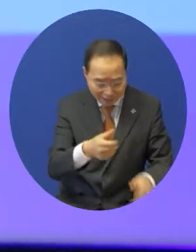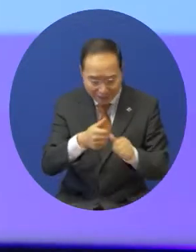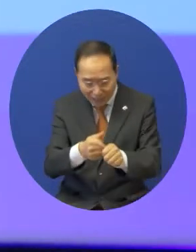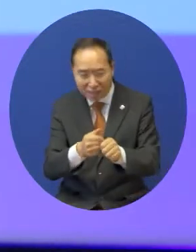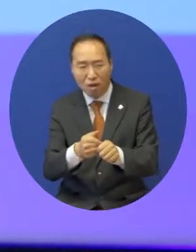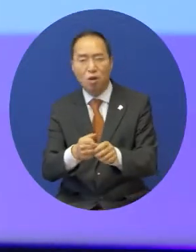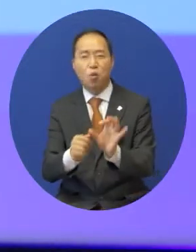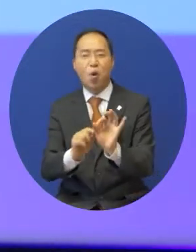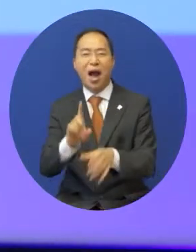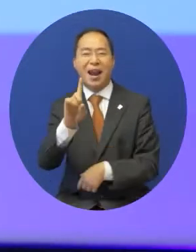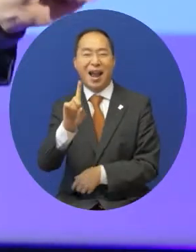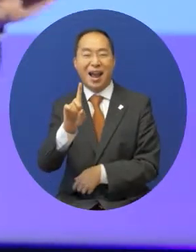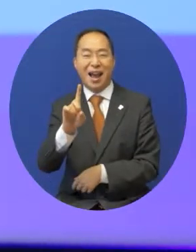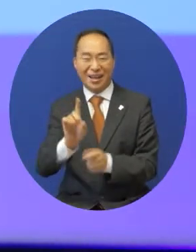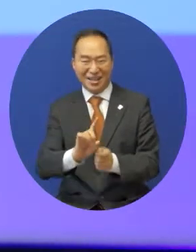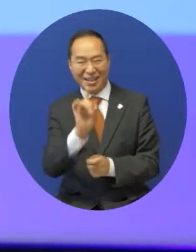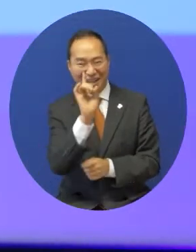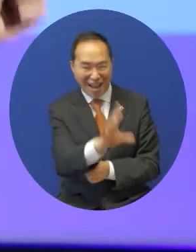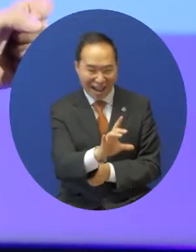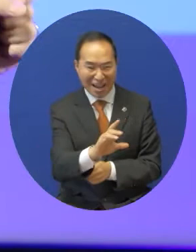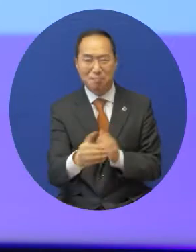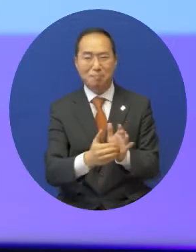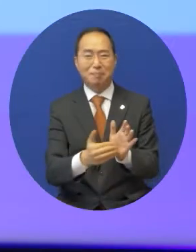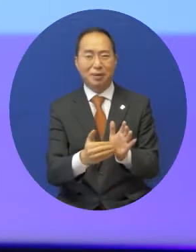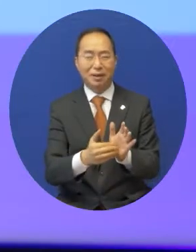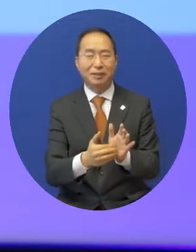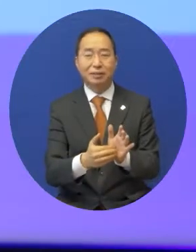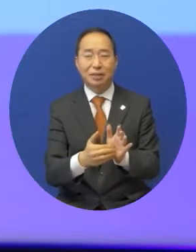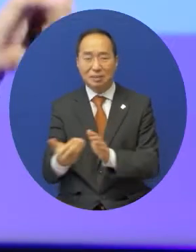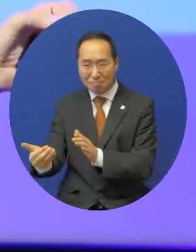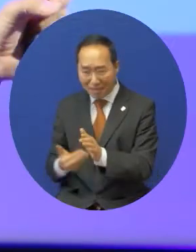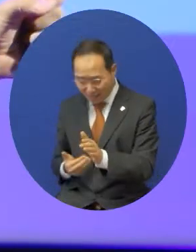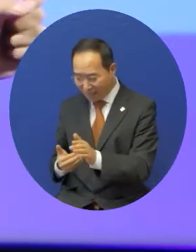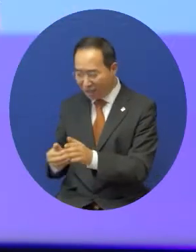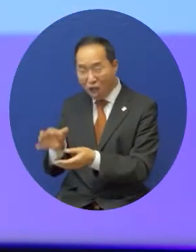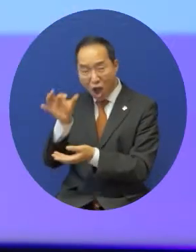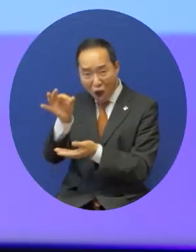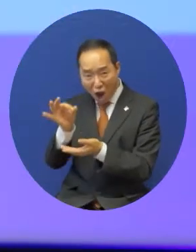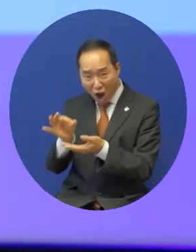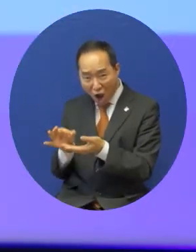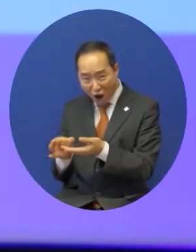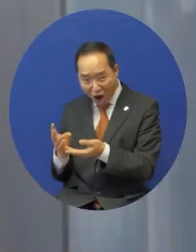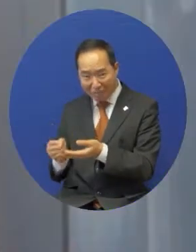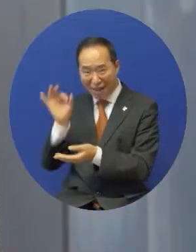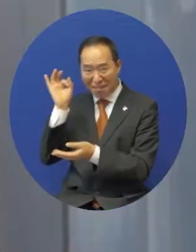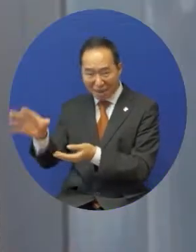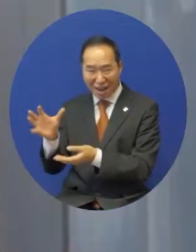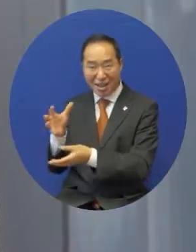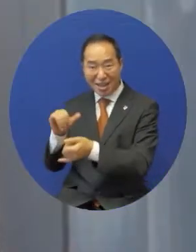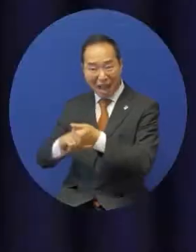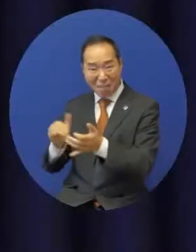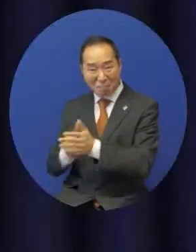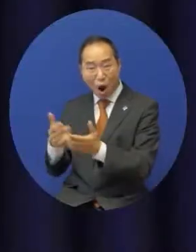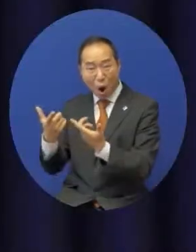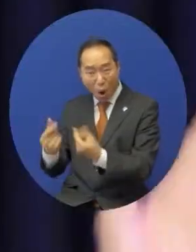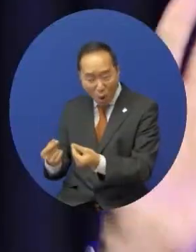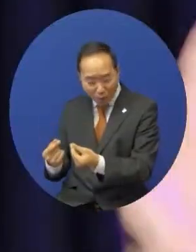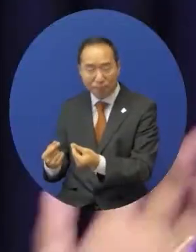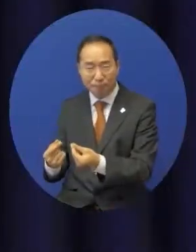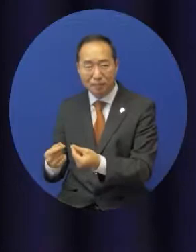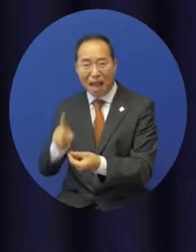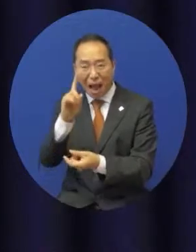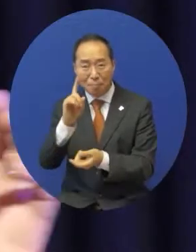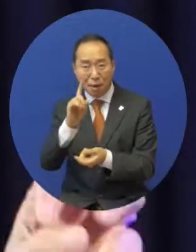것은 이것을 버스 타는데 필요한 돈, 그리고 그걸 이미 지불하고 약속이 돼 있는 거거든요. 그래서